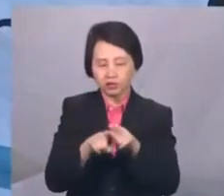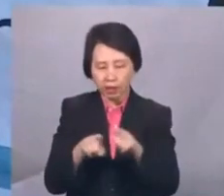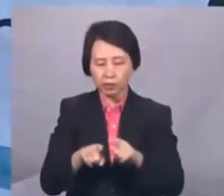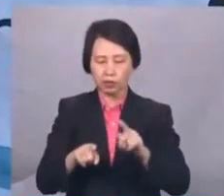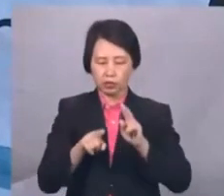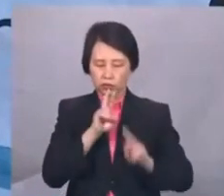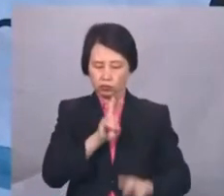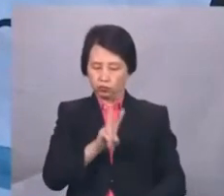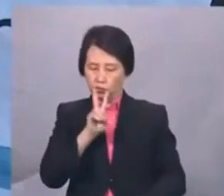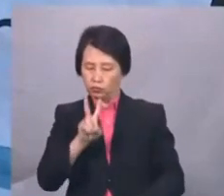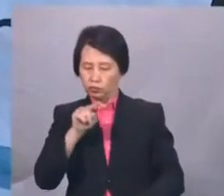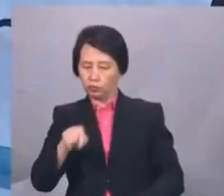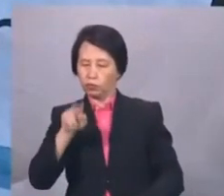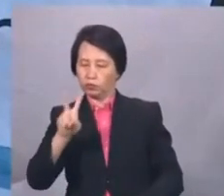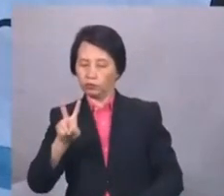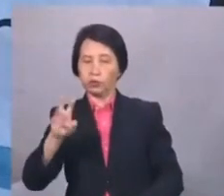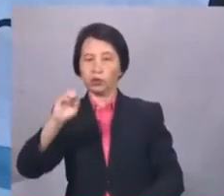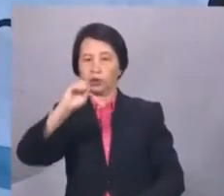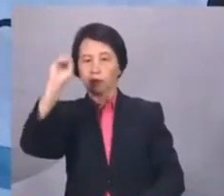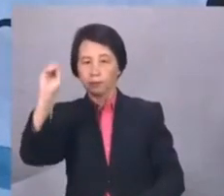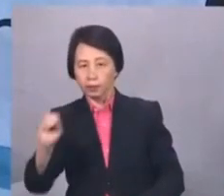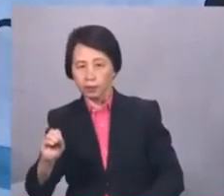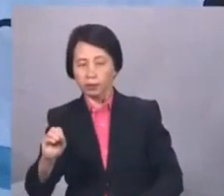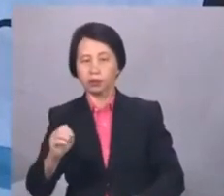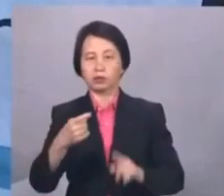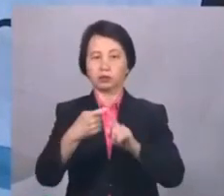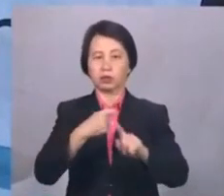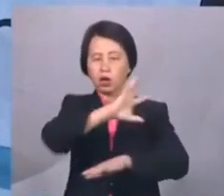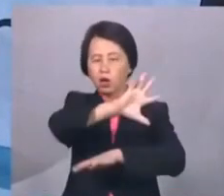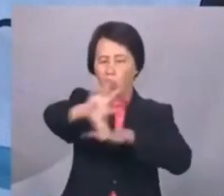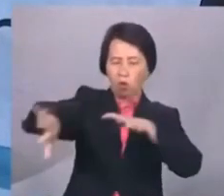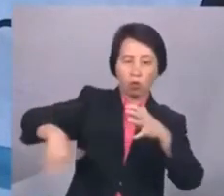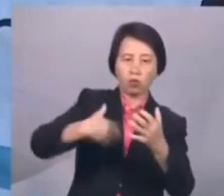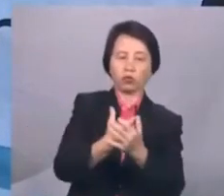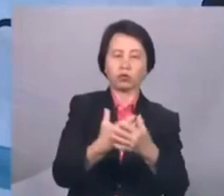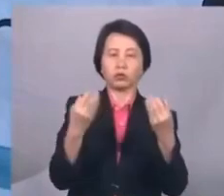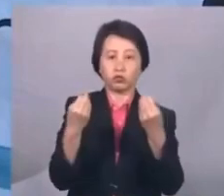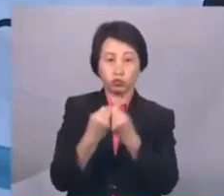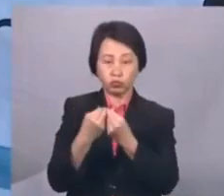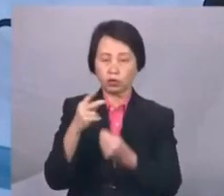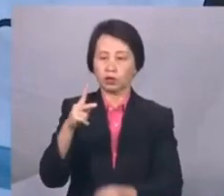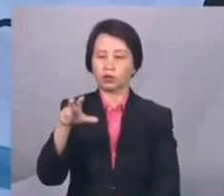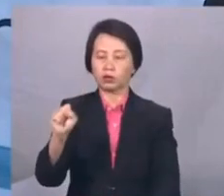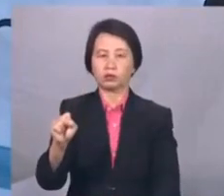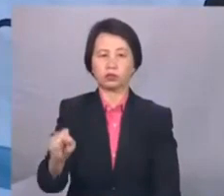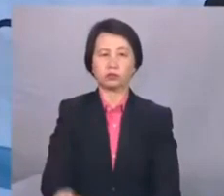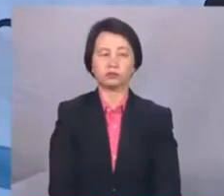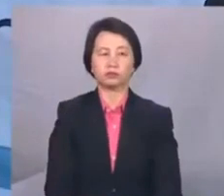dengan 2022 100 dapat jumlah keseluruhan Chase